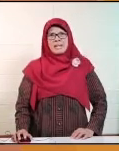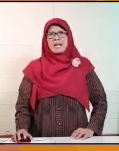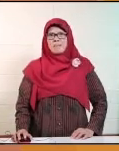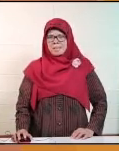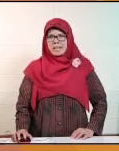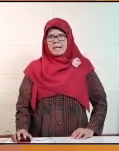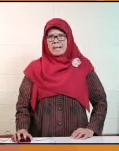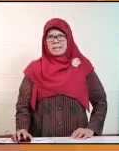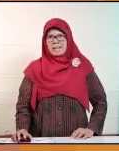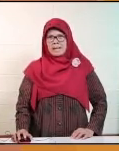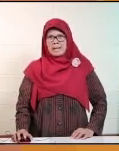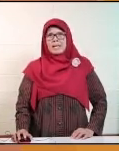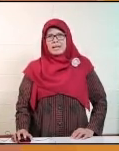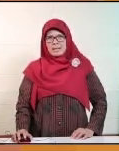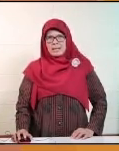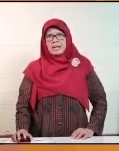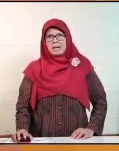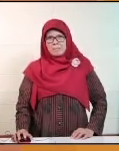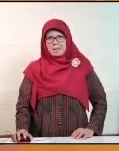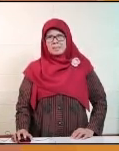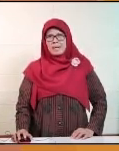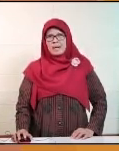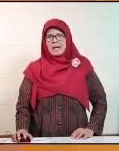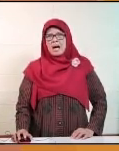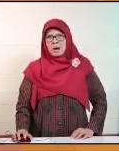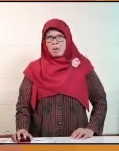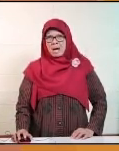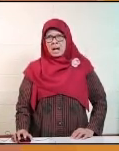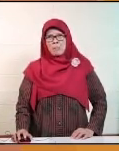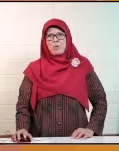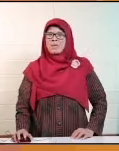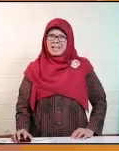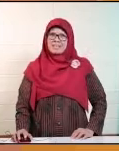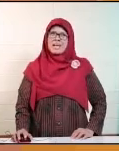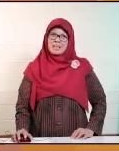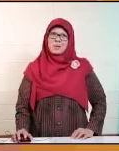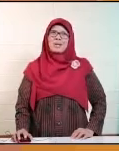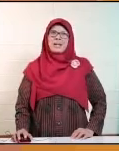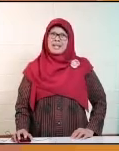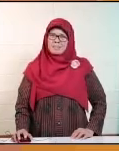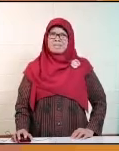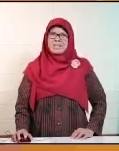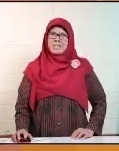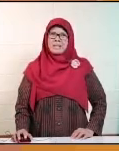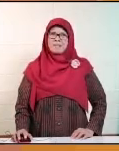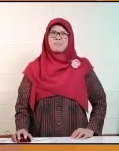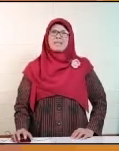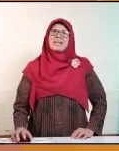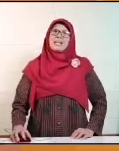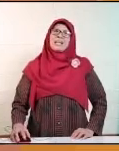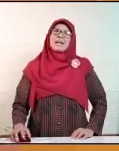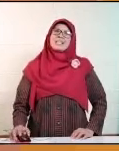akhir masa kanak-kanak ke masa awal pubertas atau remaja